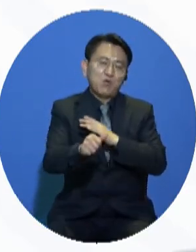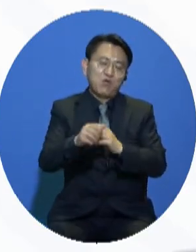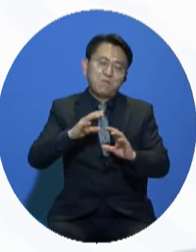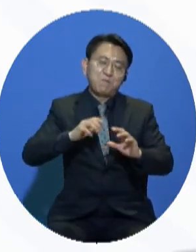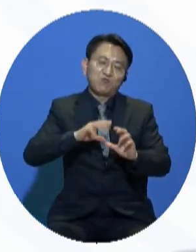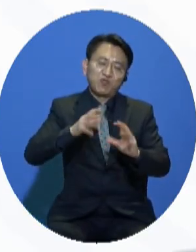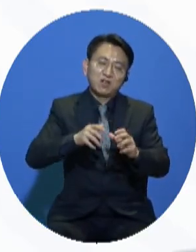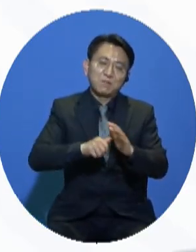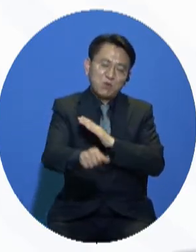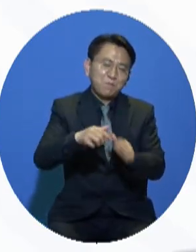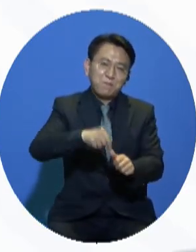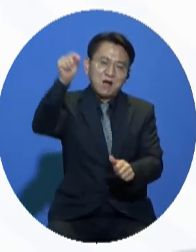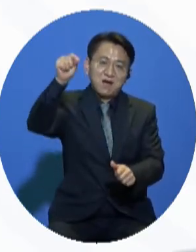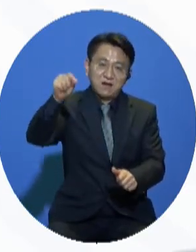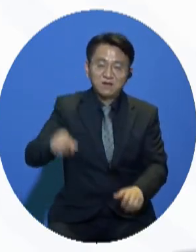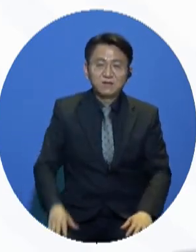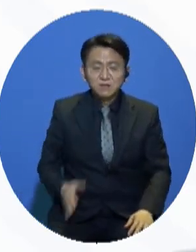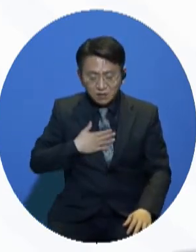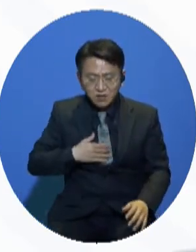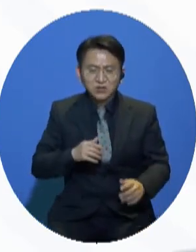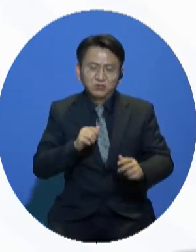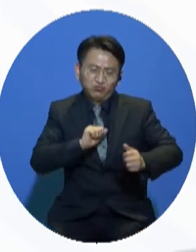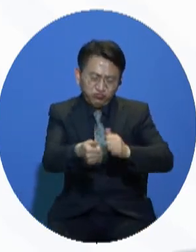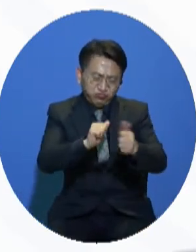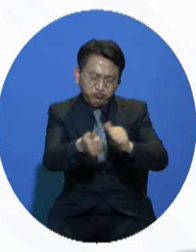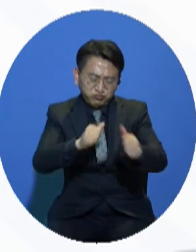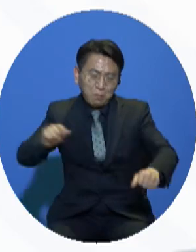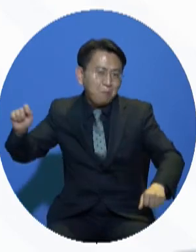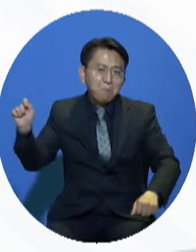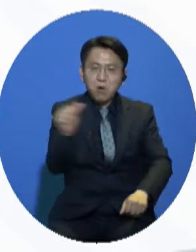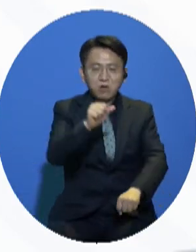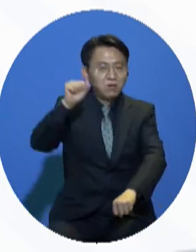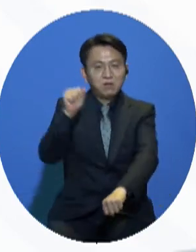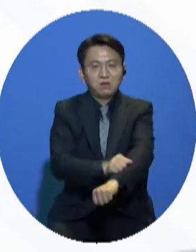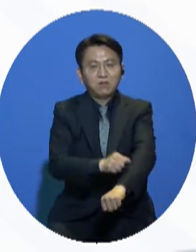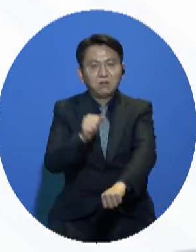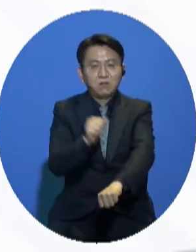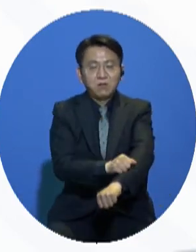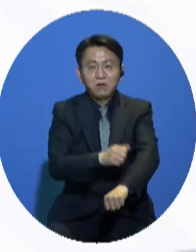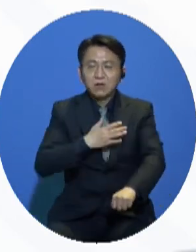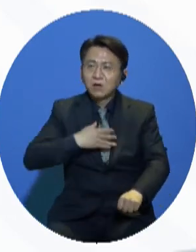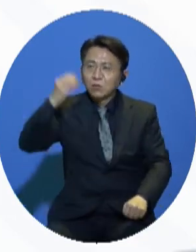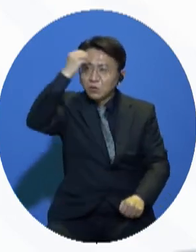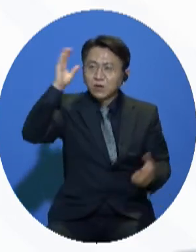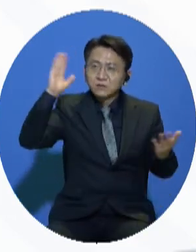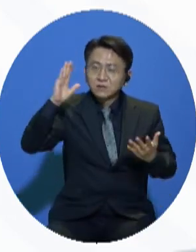I'm breaking 물론 육상 records, I'm going 선수로서 to regional, 뛰는 I'm going 거는 to state 정말 level. 잘 했습니다. Now, I can't even 그러다가